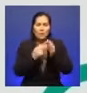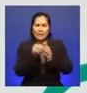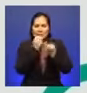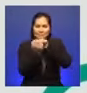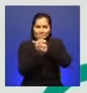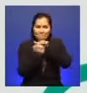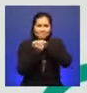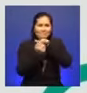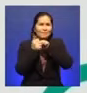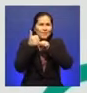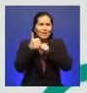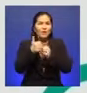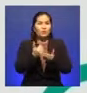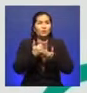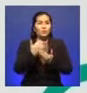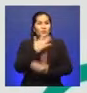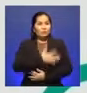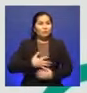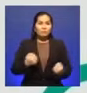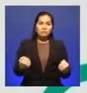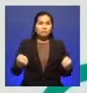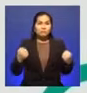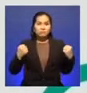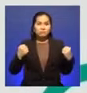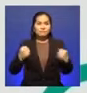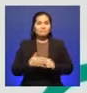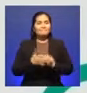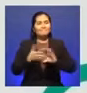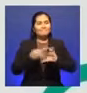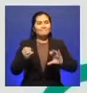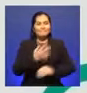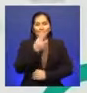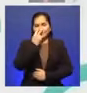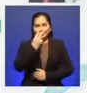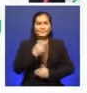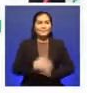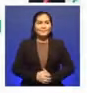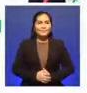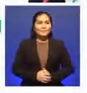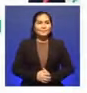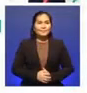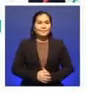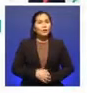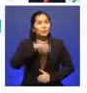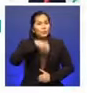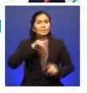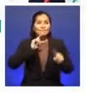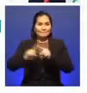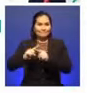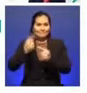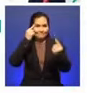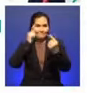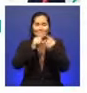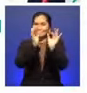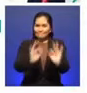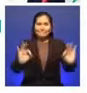ได้จะได้มีร่างกายที่แข็งแรงสไลด์ต่อไปค่ะทุกหน่วยงานเองก็ให้ความส